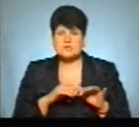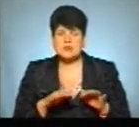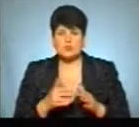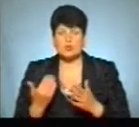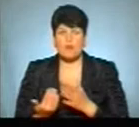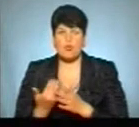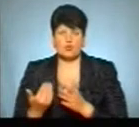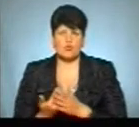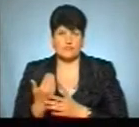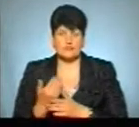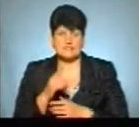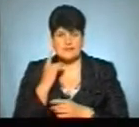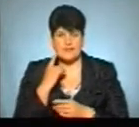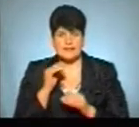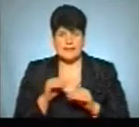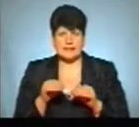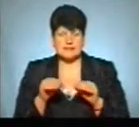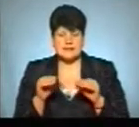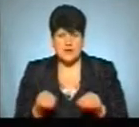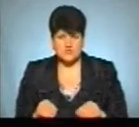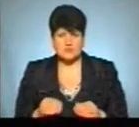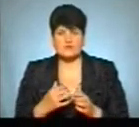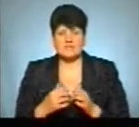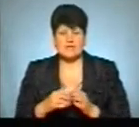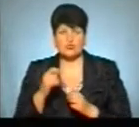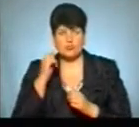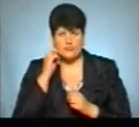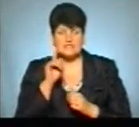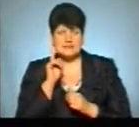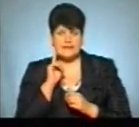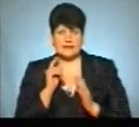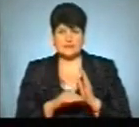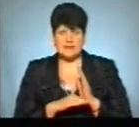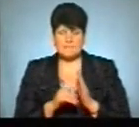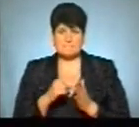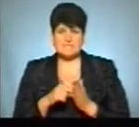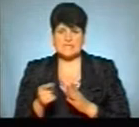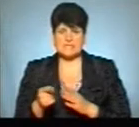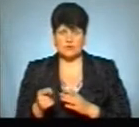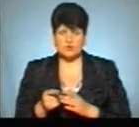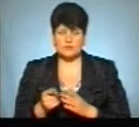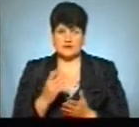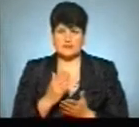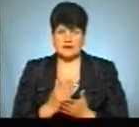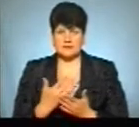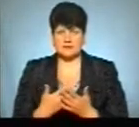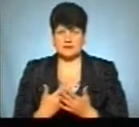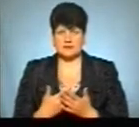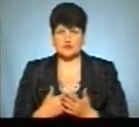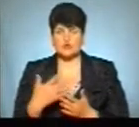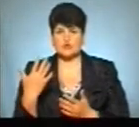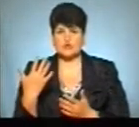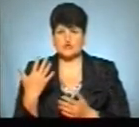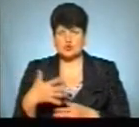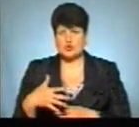оновленню зелених насаджень. В середньому вік зелених насаджень місто Тернополя становить біля 40-50